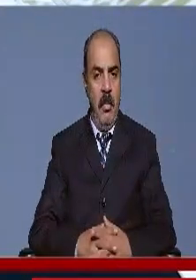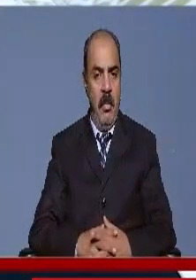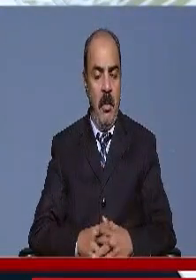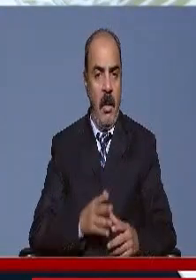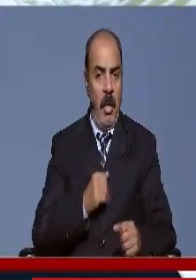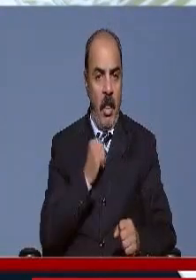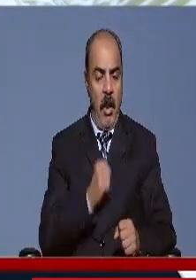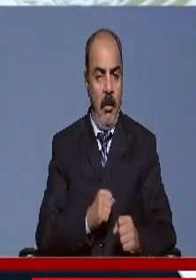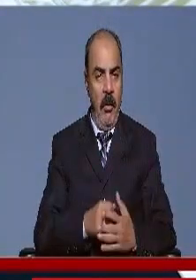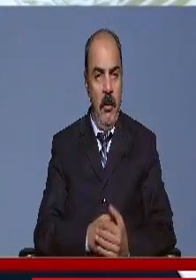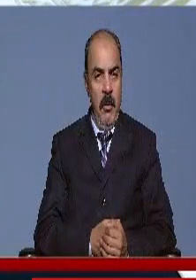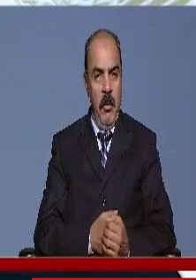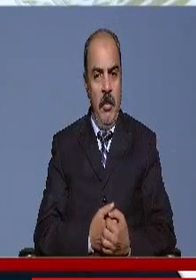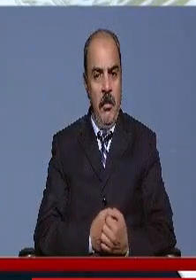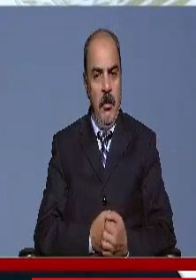الأمر